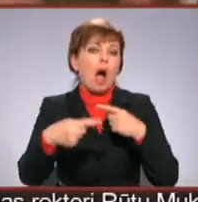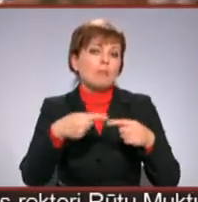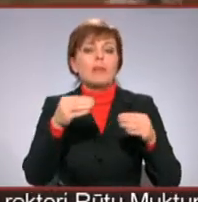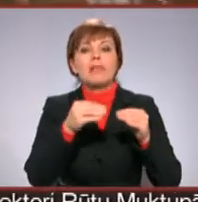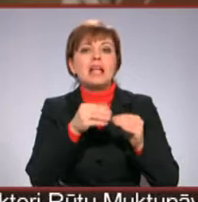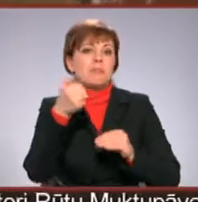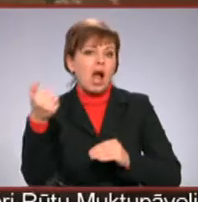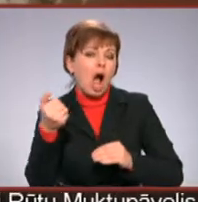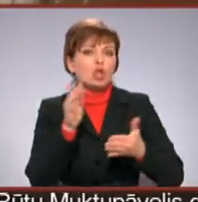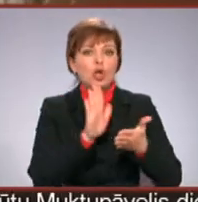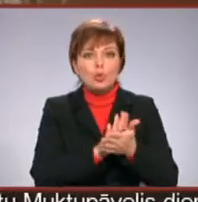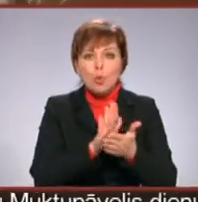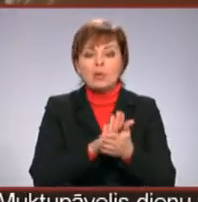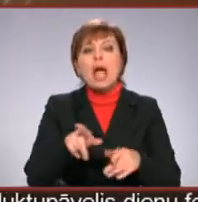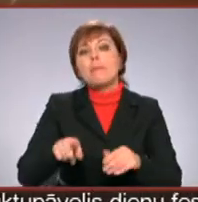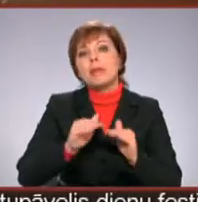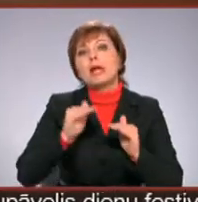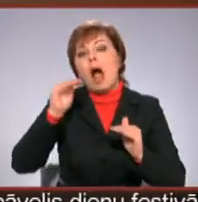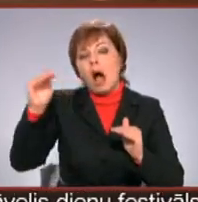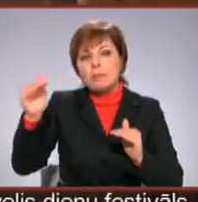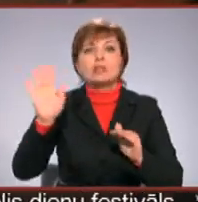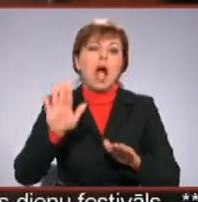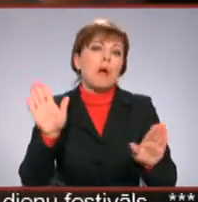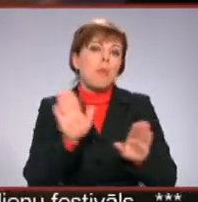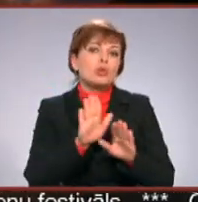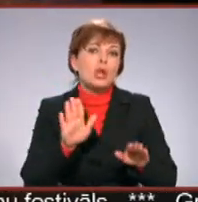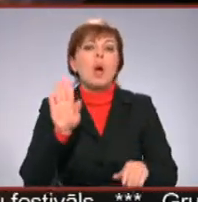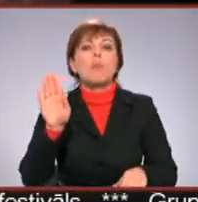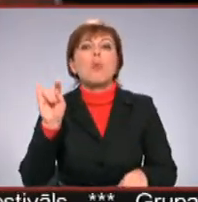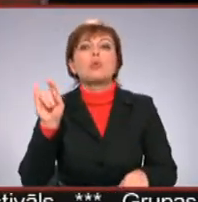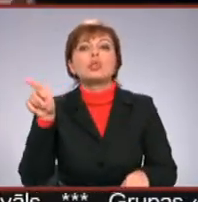jubileju. Šajā laikā tas ir bijis karjeras tramplīns tādiem mūziķiem kā Inters